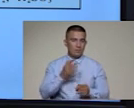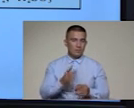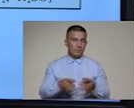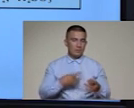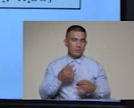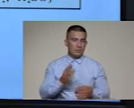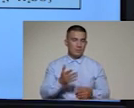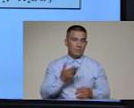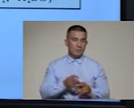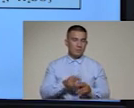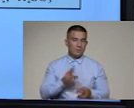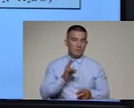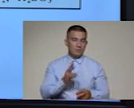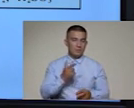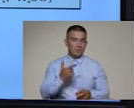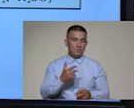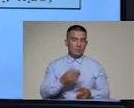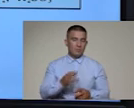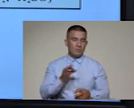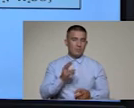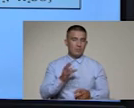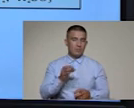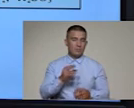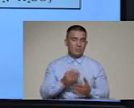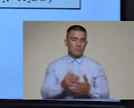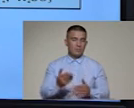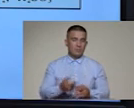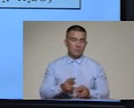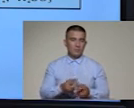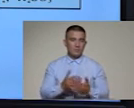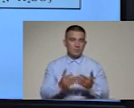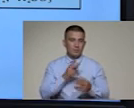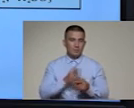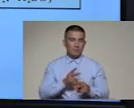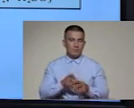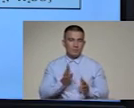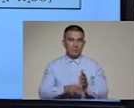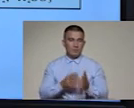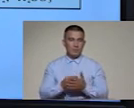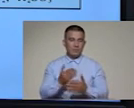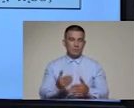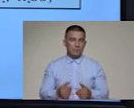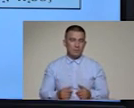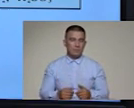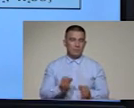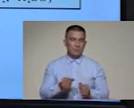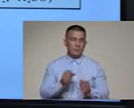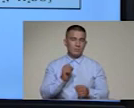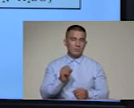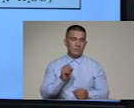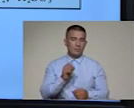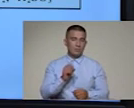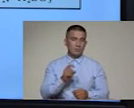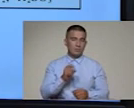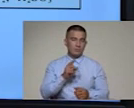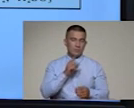natriy gidroksid, ya'ni asosni hosil qiladi. Keyingi metalmasni e'tibor beramiz. Bu oltin gugurt